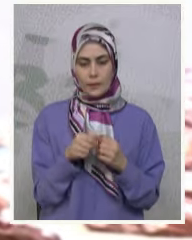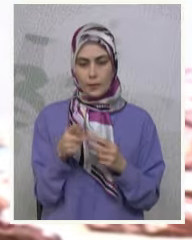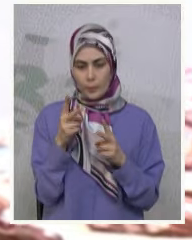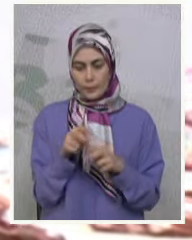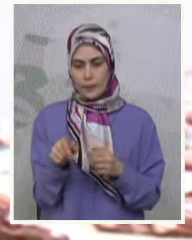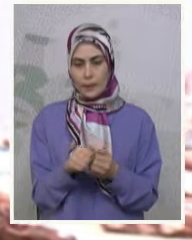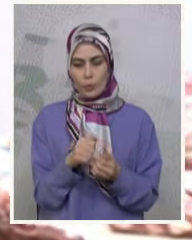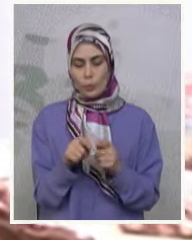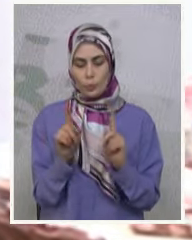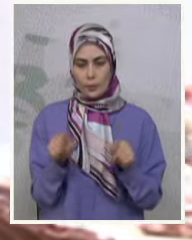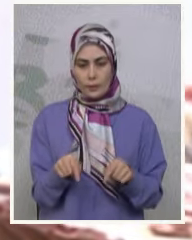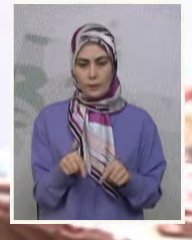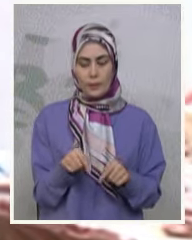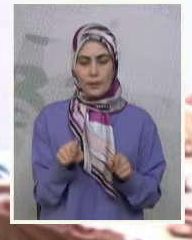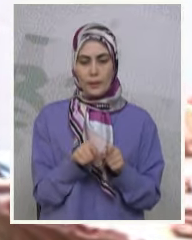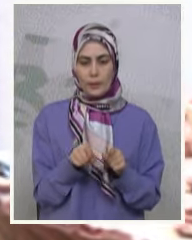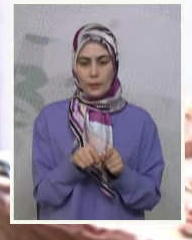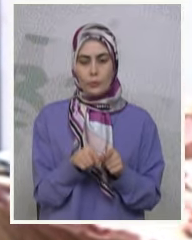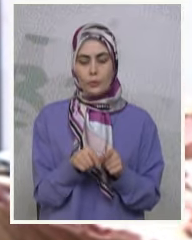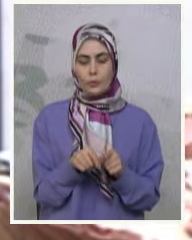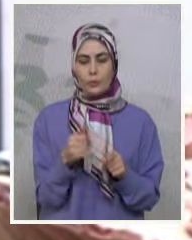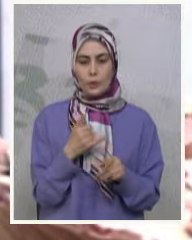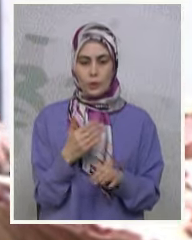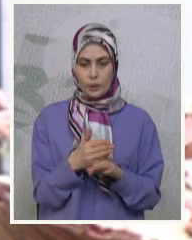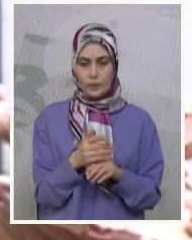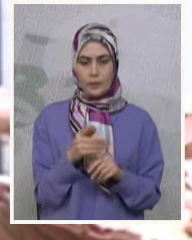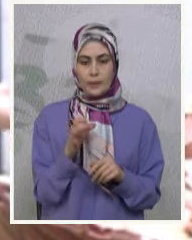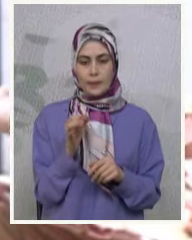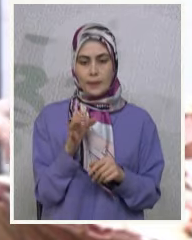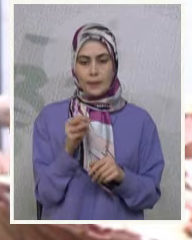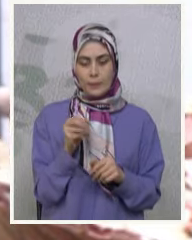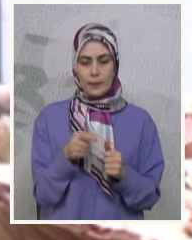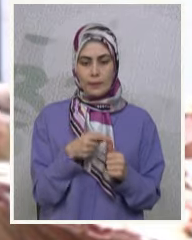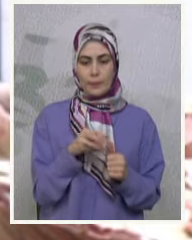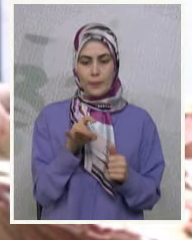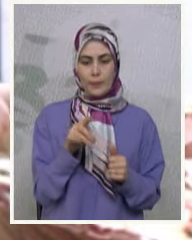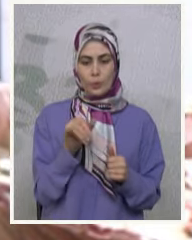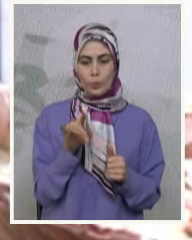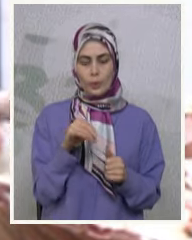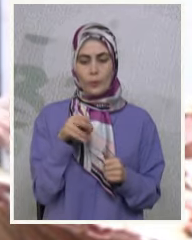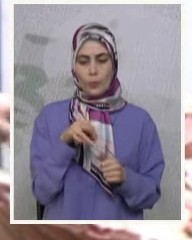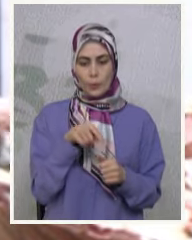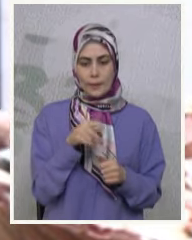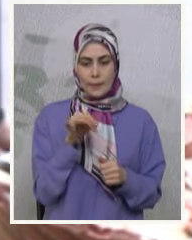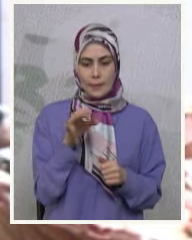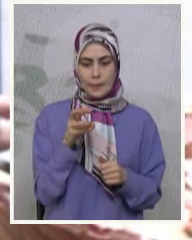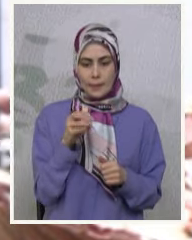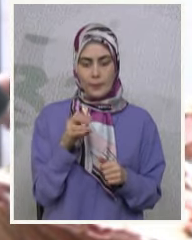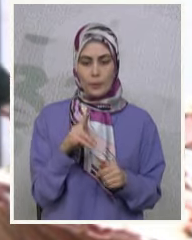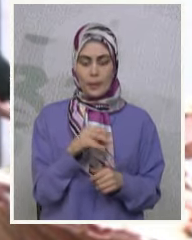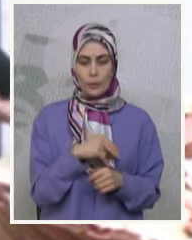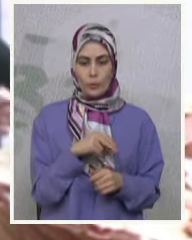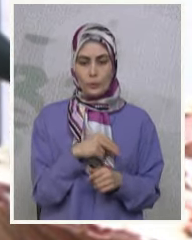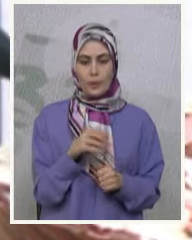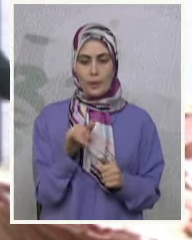сопроводительных документов. А таким является наша задействованная система «Меркурий». Вот по этой системе мы работаем со справками. А так